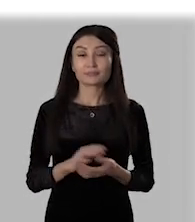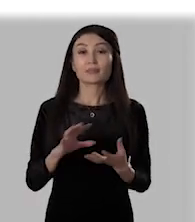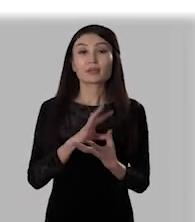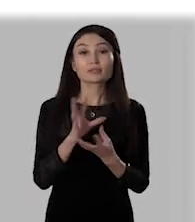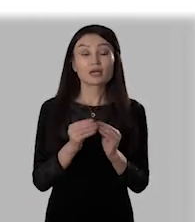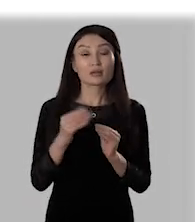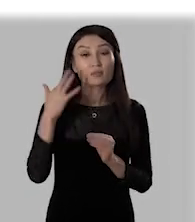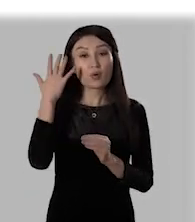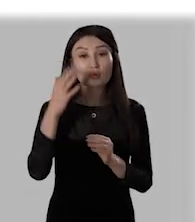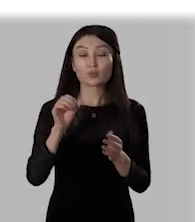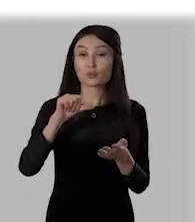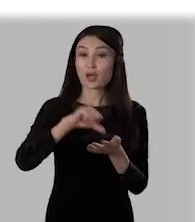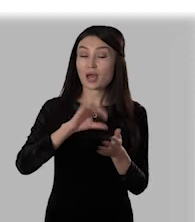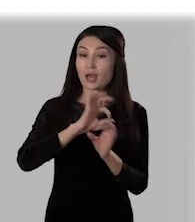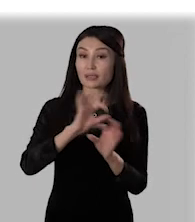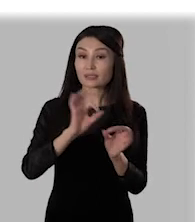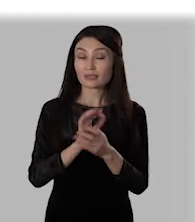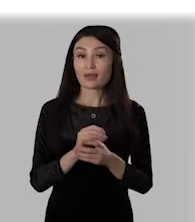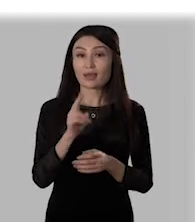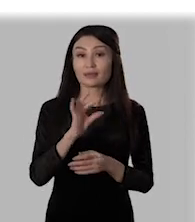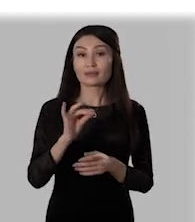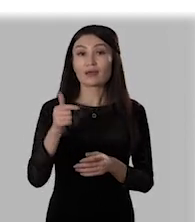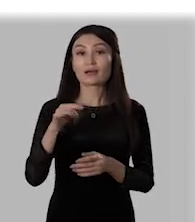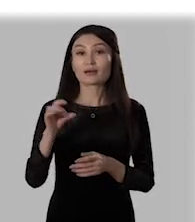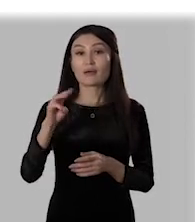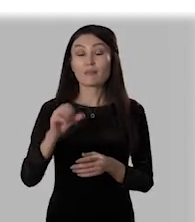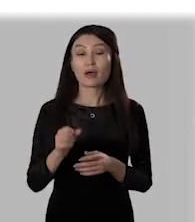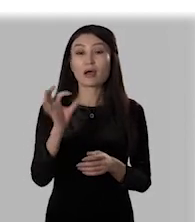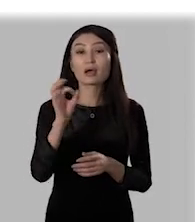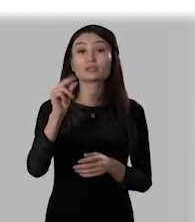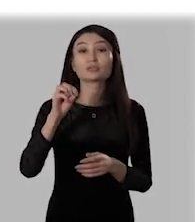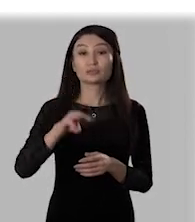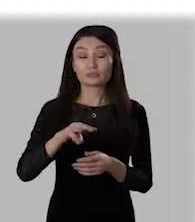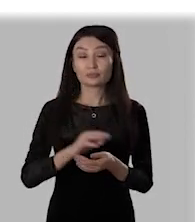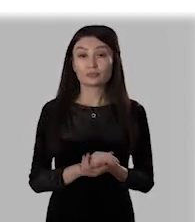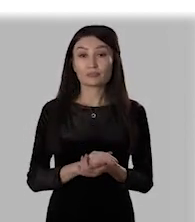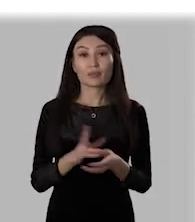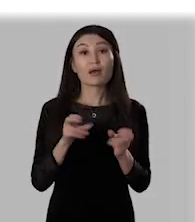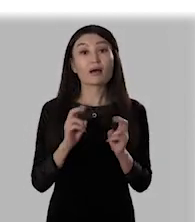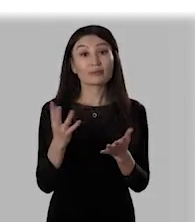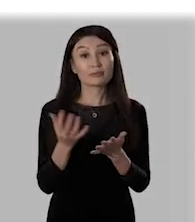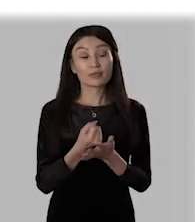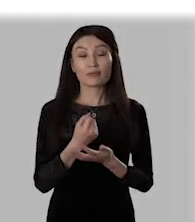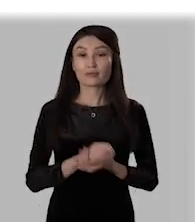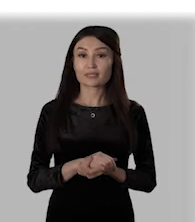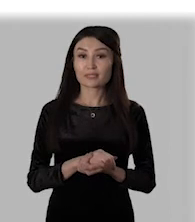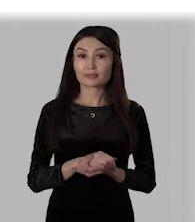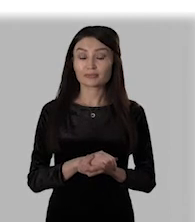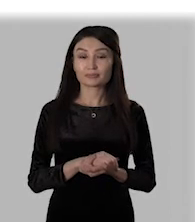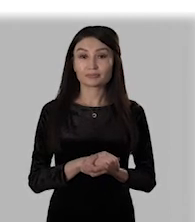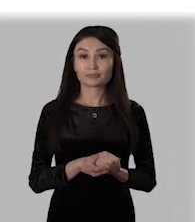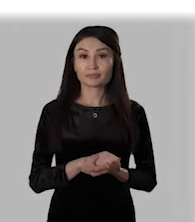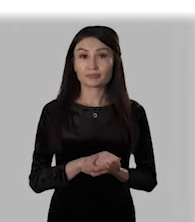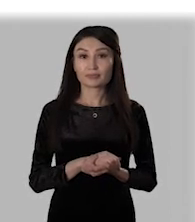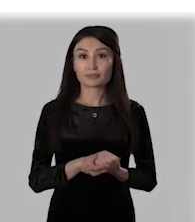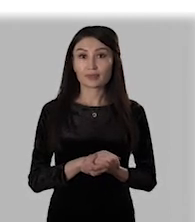Жалпы ойду айткыла. Диаграмма эмне жөнүндө? Муну кантип табабыз?